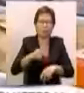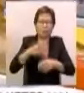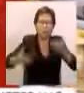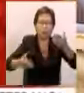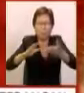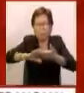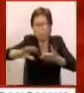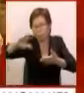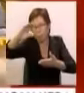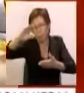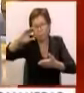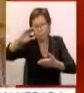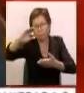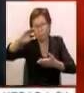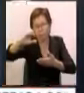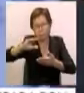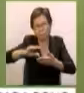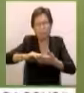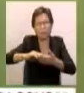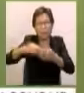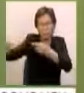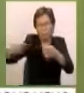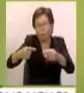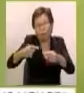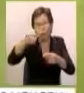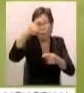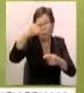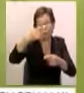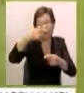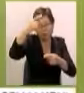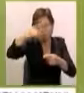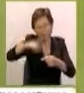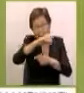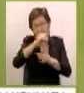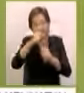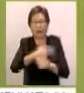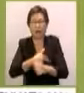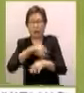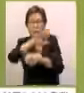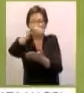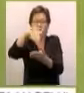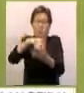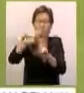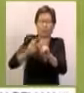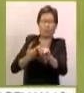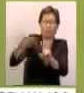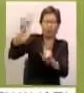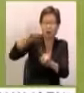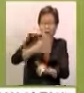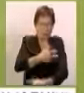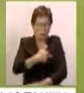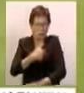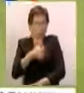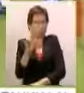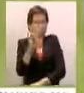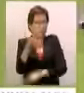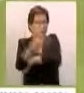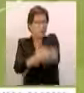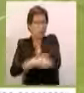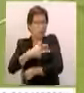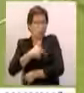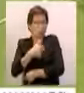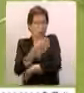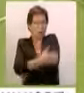perlawanan peringkat kumpulan antara Thailand dan Indonesia pada pertengahan bulan lalu. Indonesia satu-satunya negara